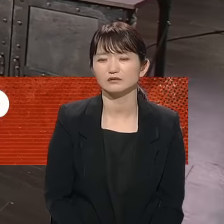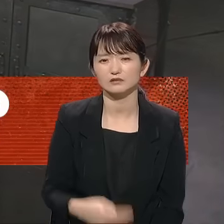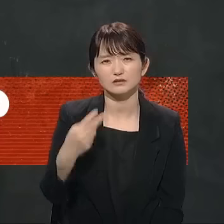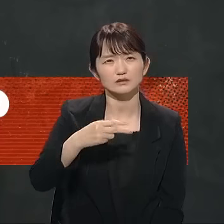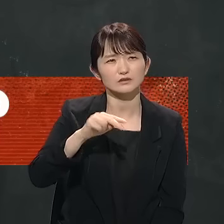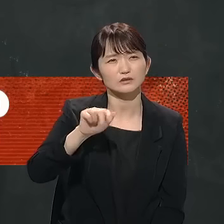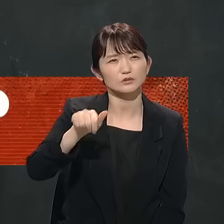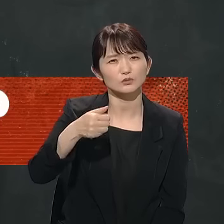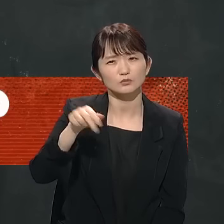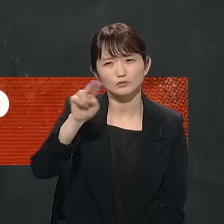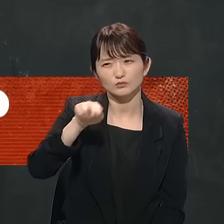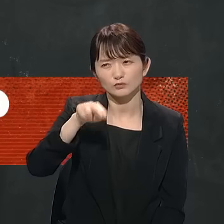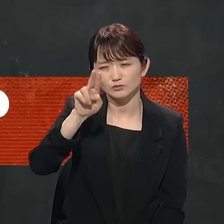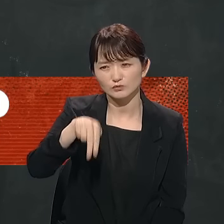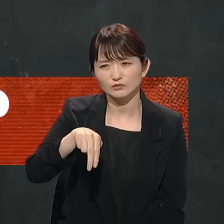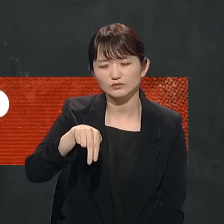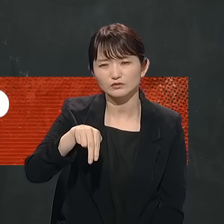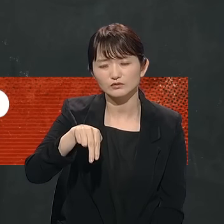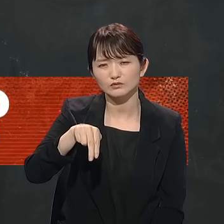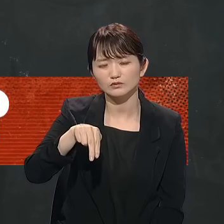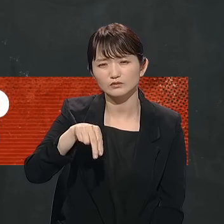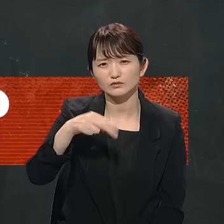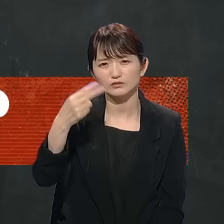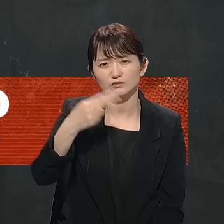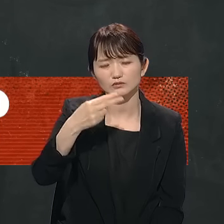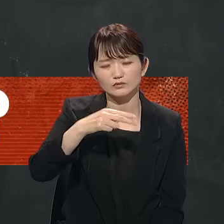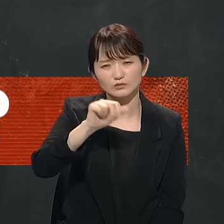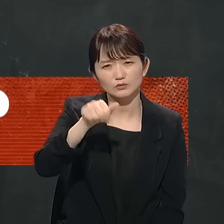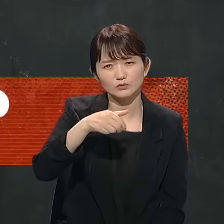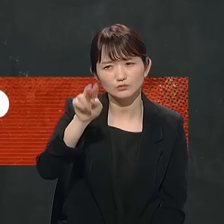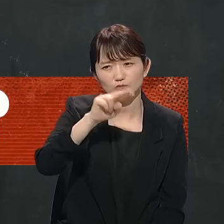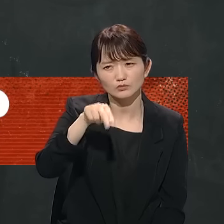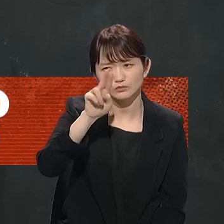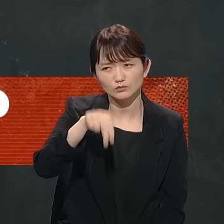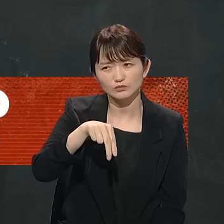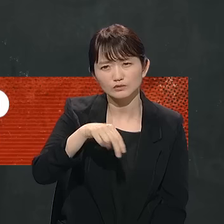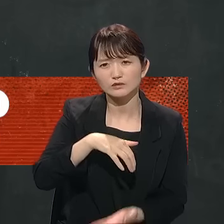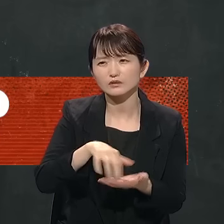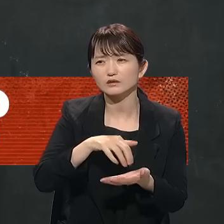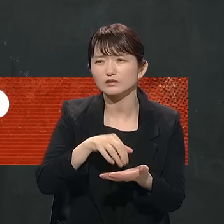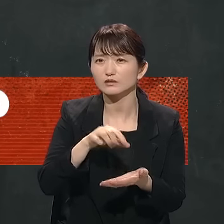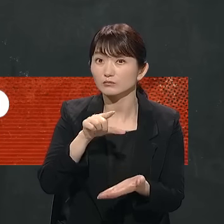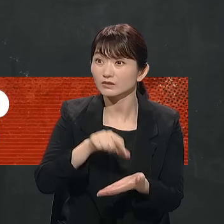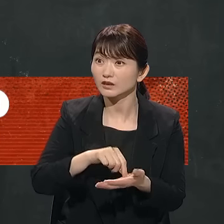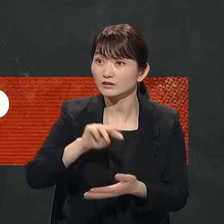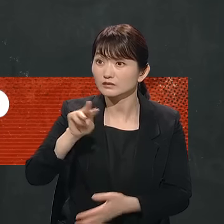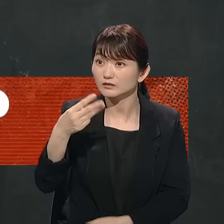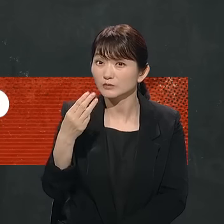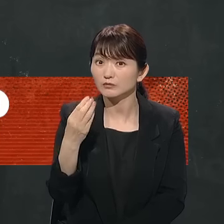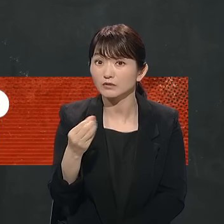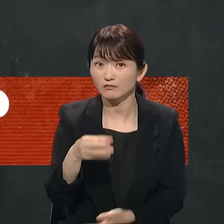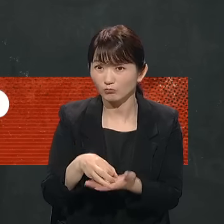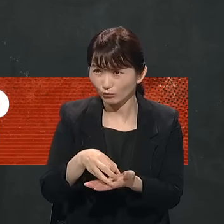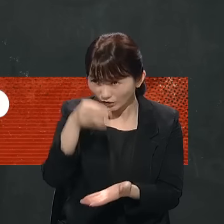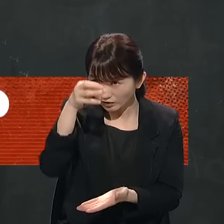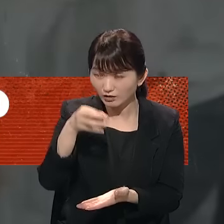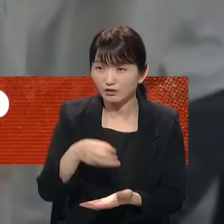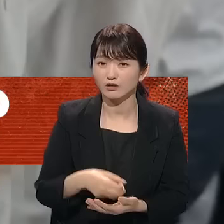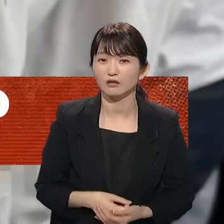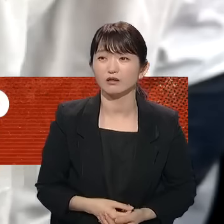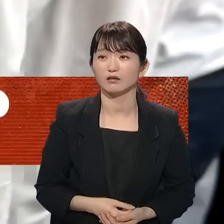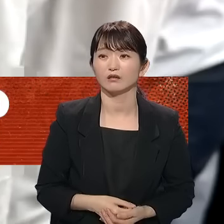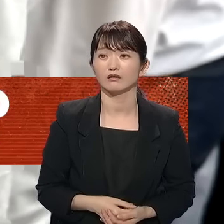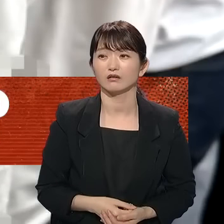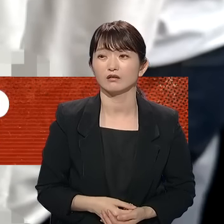2,500달러? 거의 한 맞죠? 2,500달러 맞죠? 예, 300만 원 가까이 된. 진짜? 그러니까. 진짜? 굉장히 비싼 옷인가